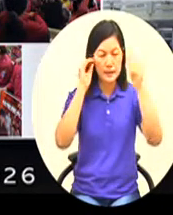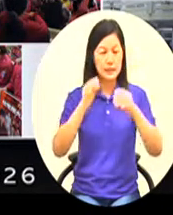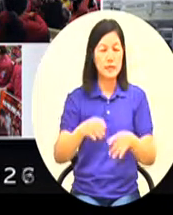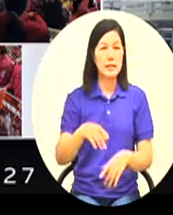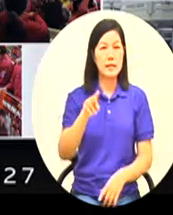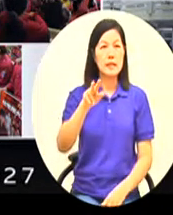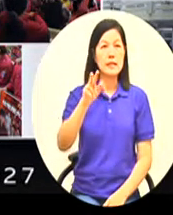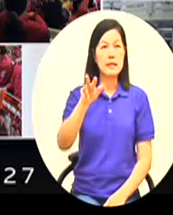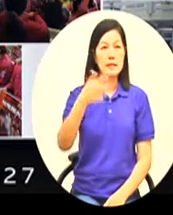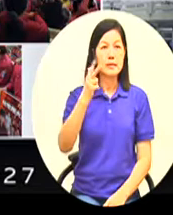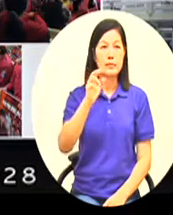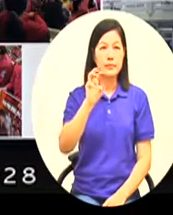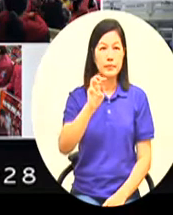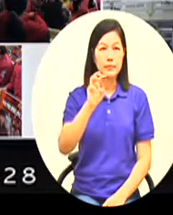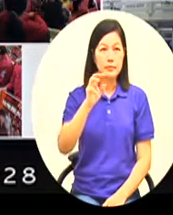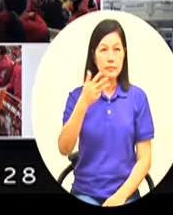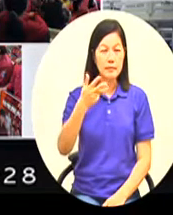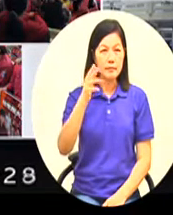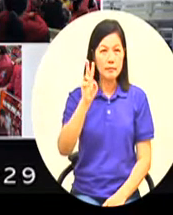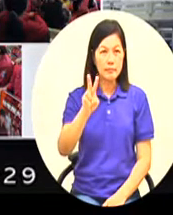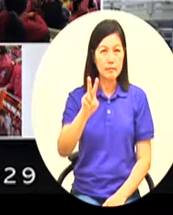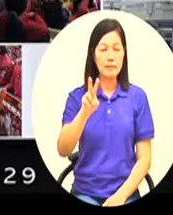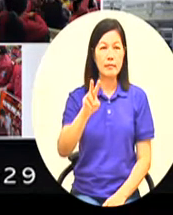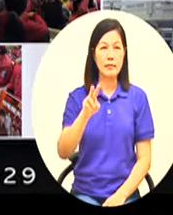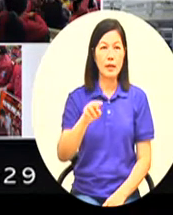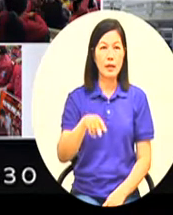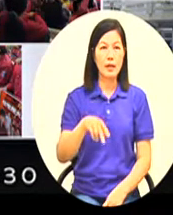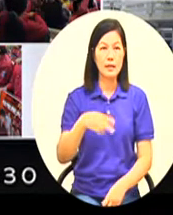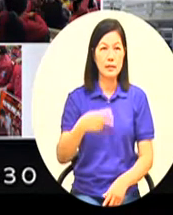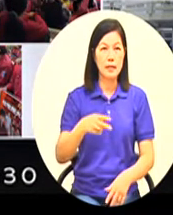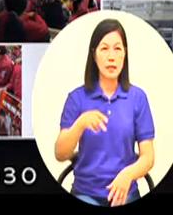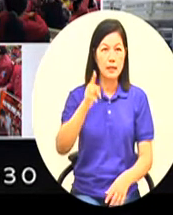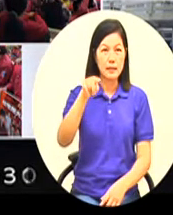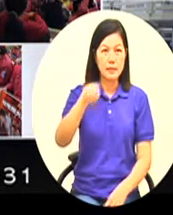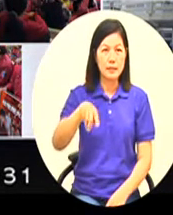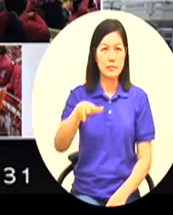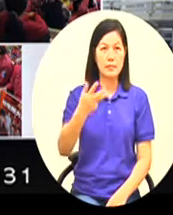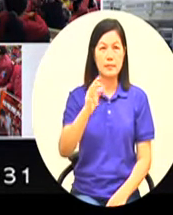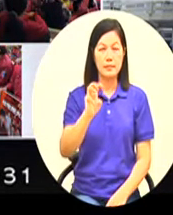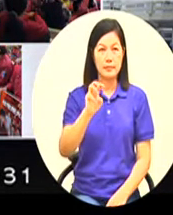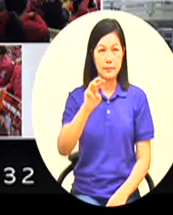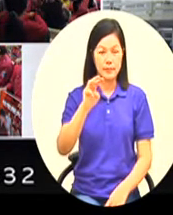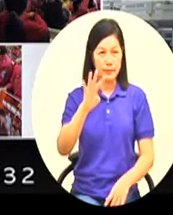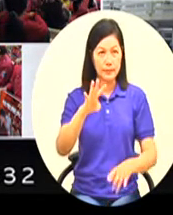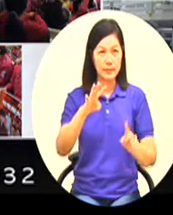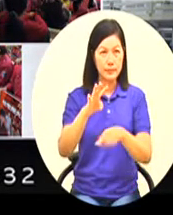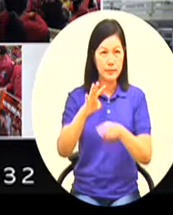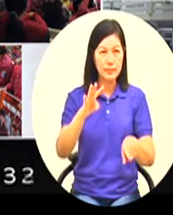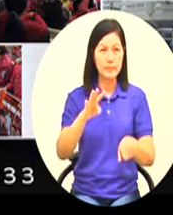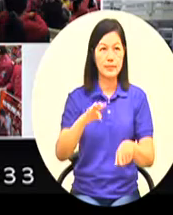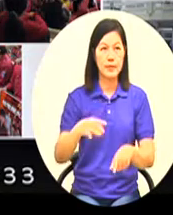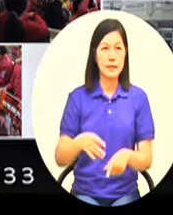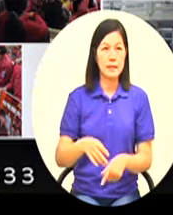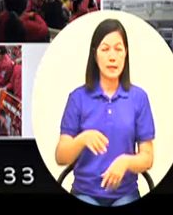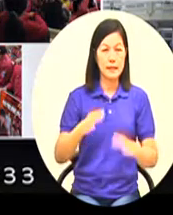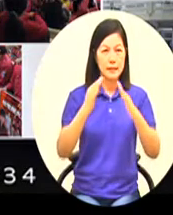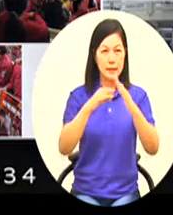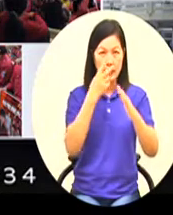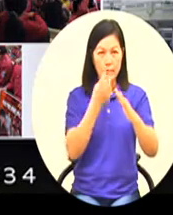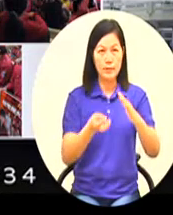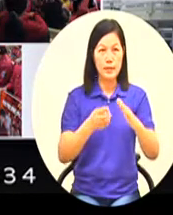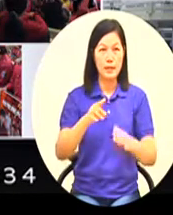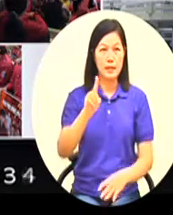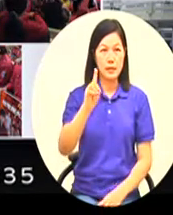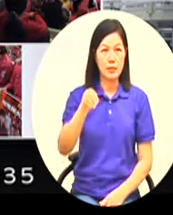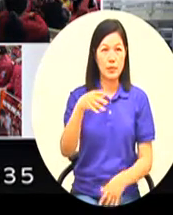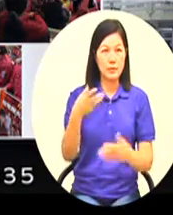782场次。本期防灾先导教室有1834人，令消防志工加入访视的10000多户。